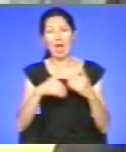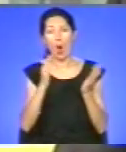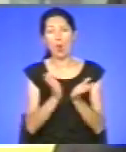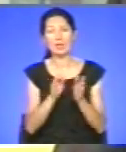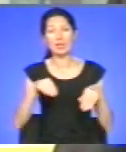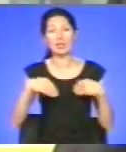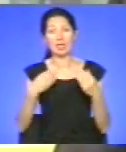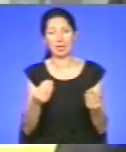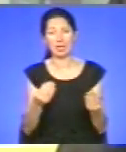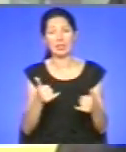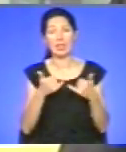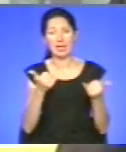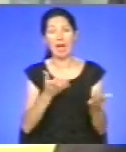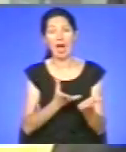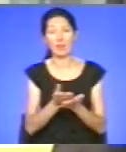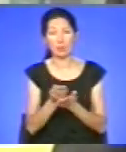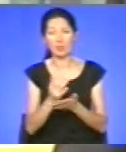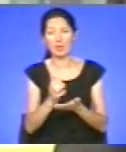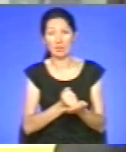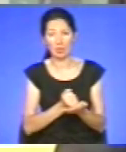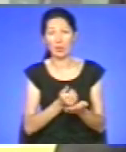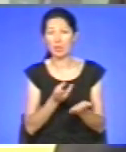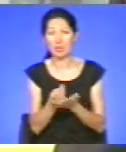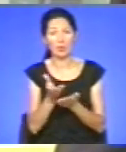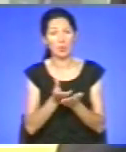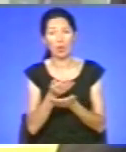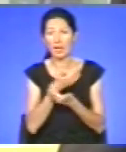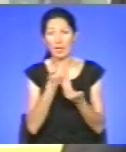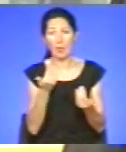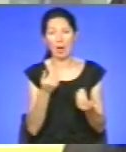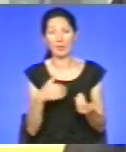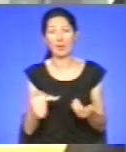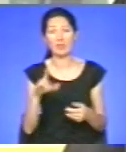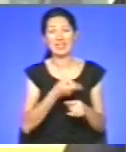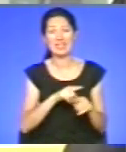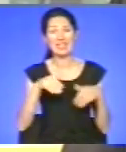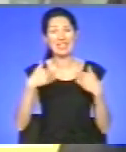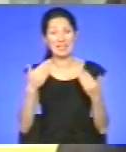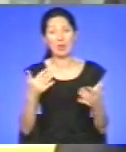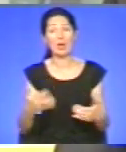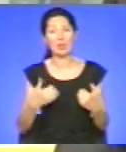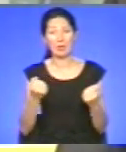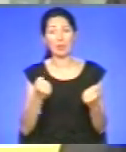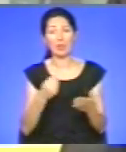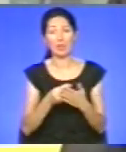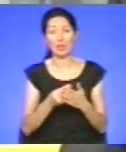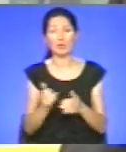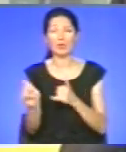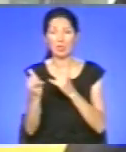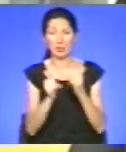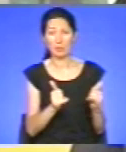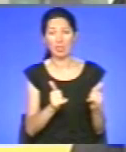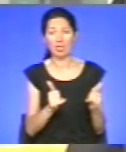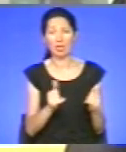надається повністю для виплати, і затримок з виплатою немає. Тому всі ці ініціативи, всі вони підтримані фінансово, забезпечені,